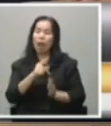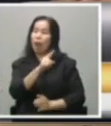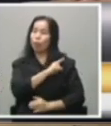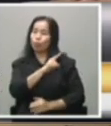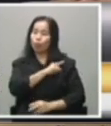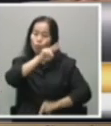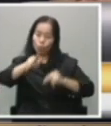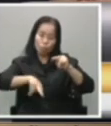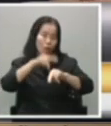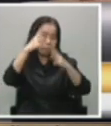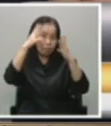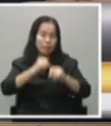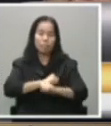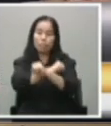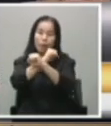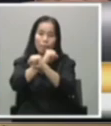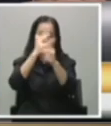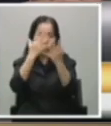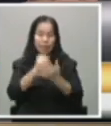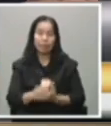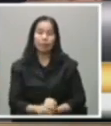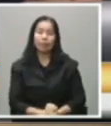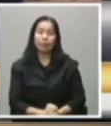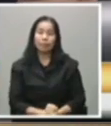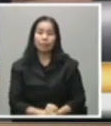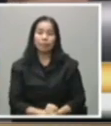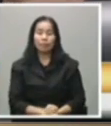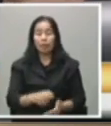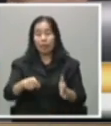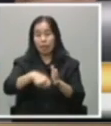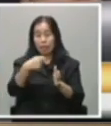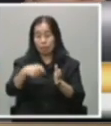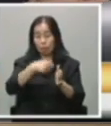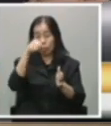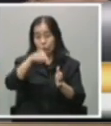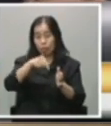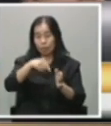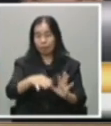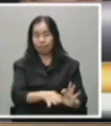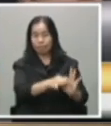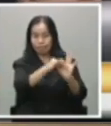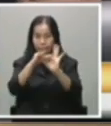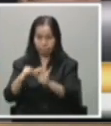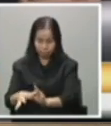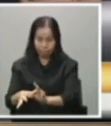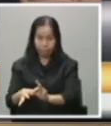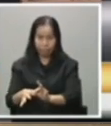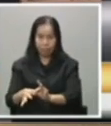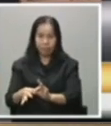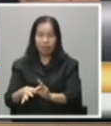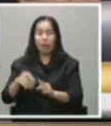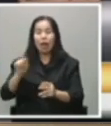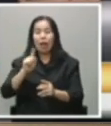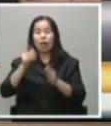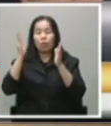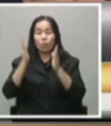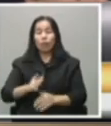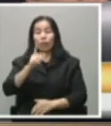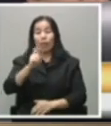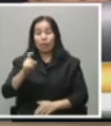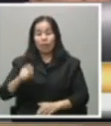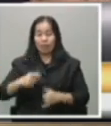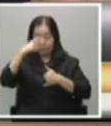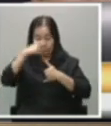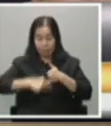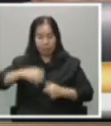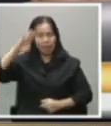การป้องกันระนาเหตุเป็นเหตุให้เหตุการณ์บานปลายขึ้นผู้ก่อเหตุเป็นคนในก